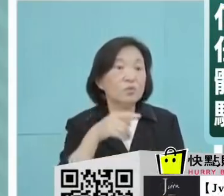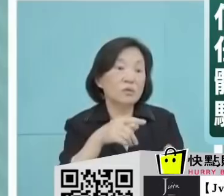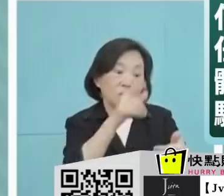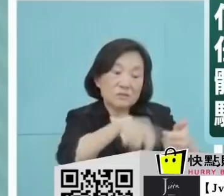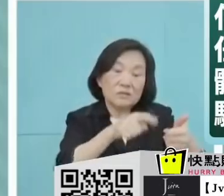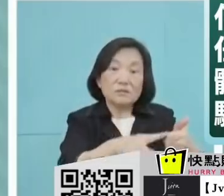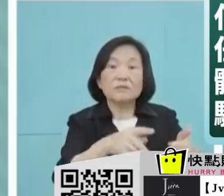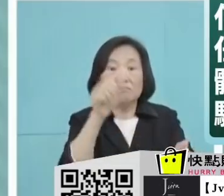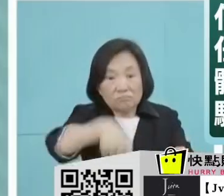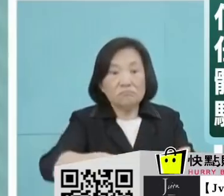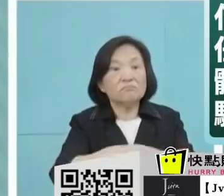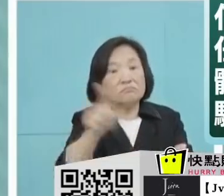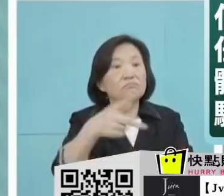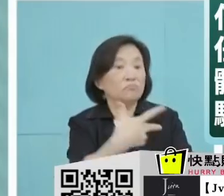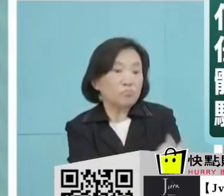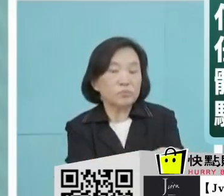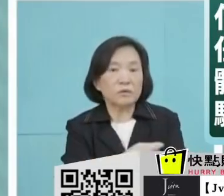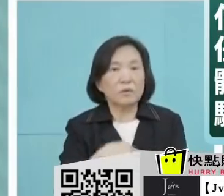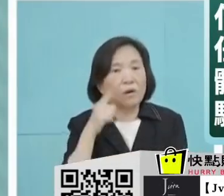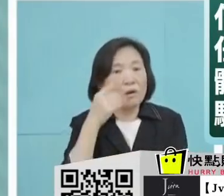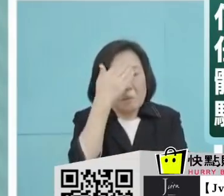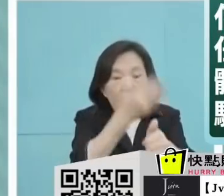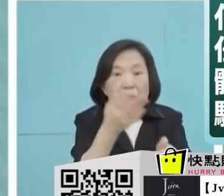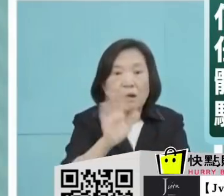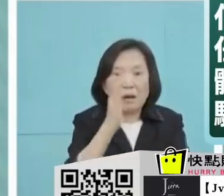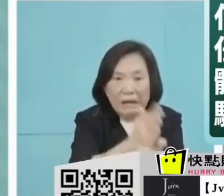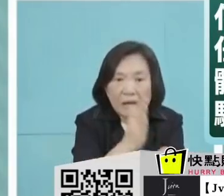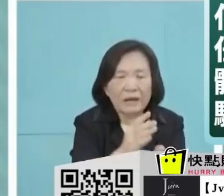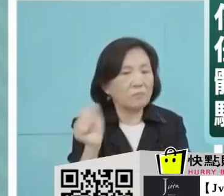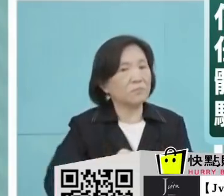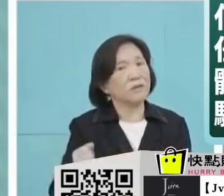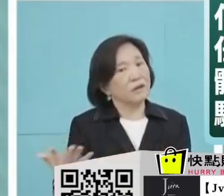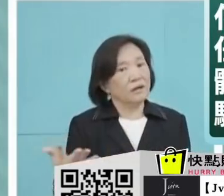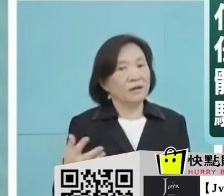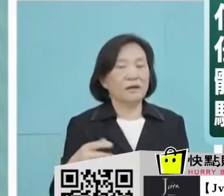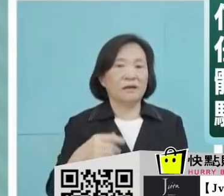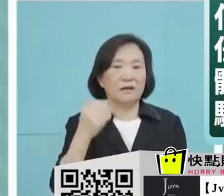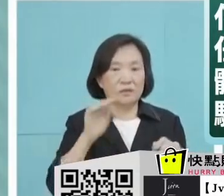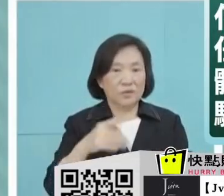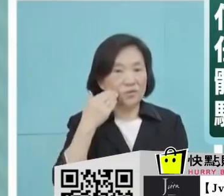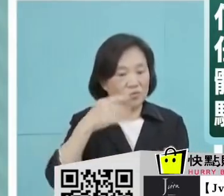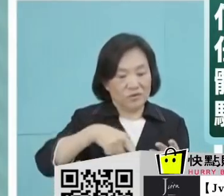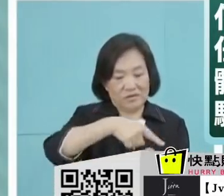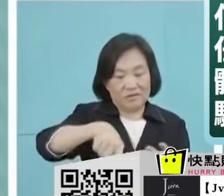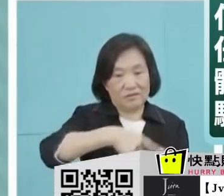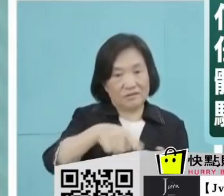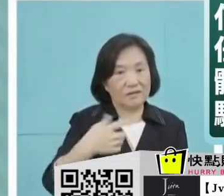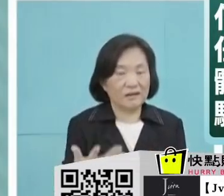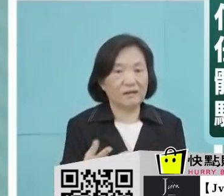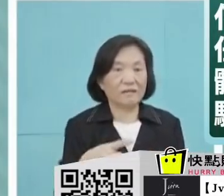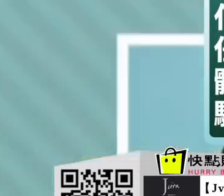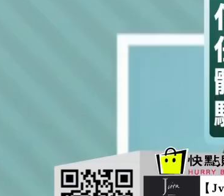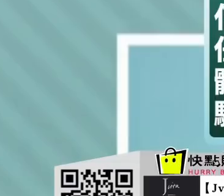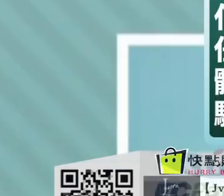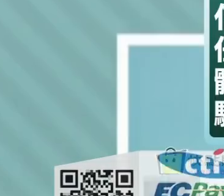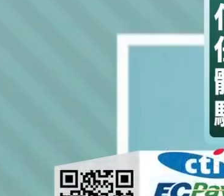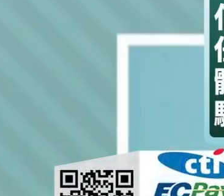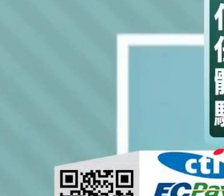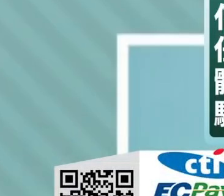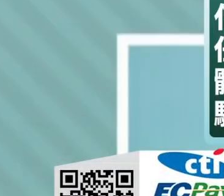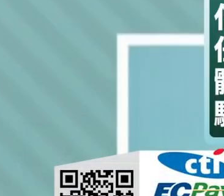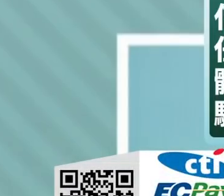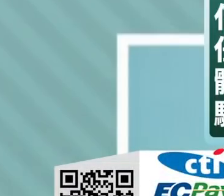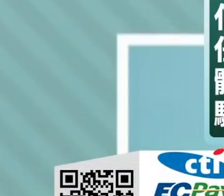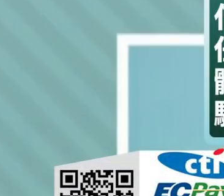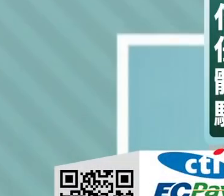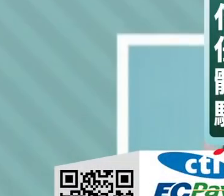的，我们也没有不能去干涉他什么。所以结论就是这样的，他喜欢打就去打。 市长认为政